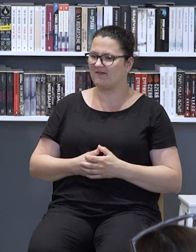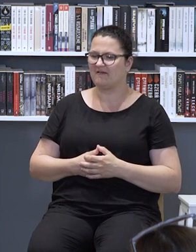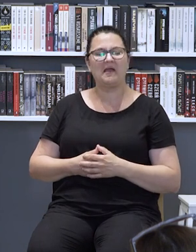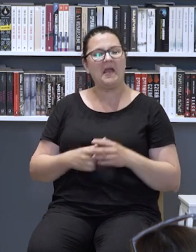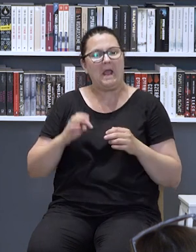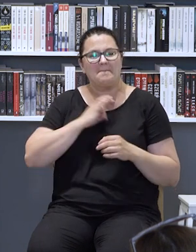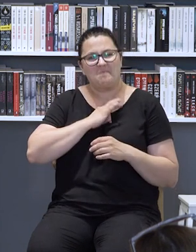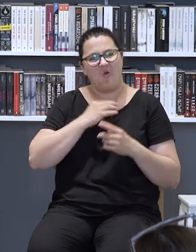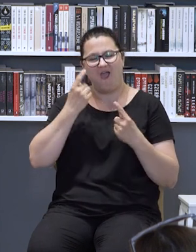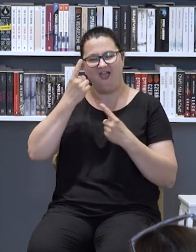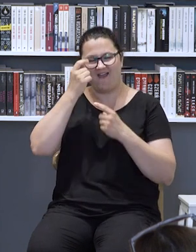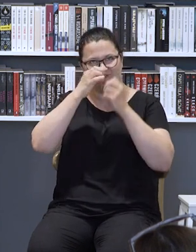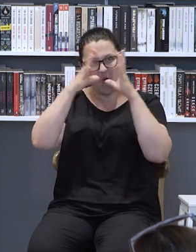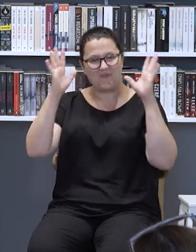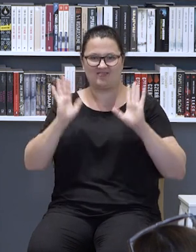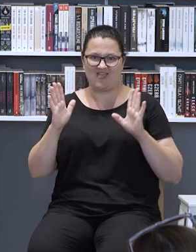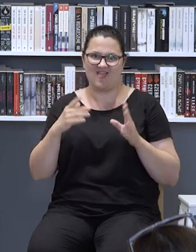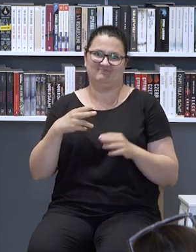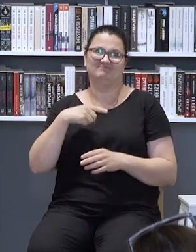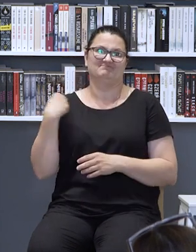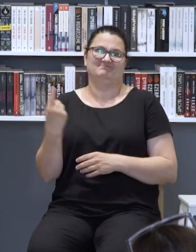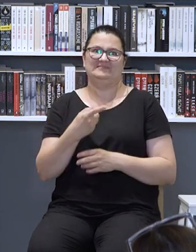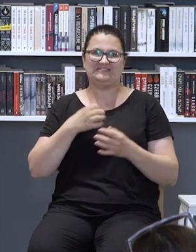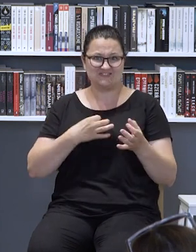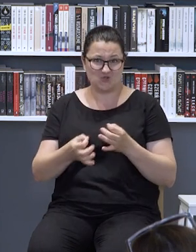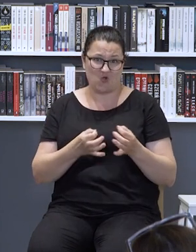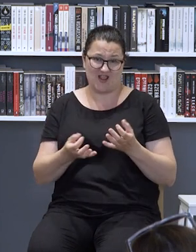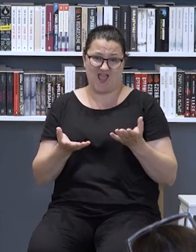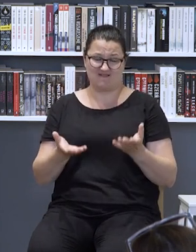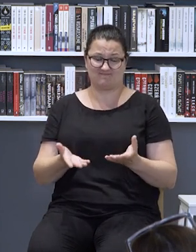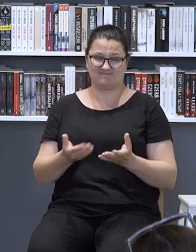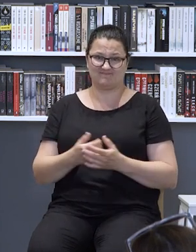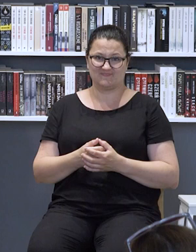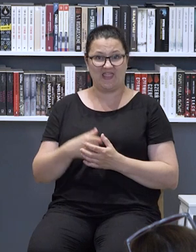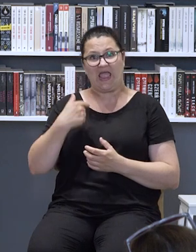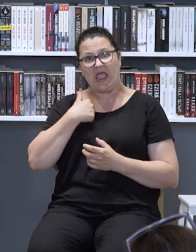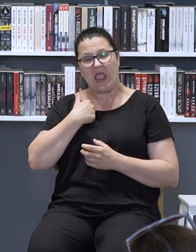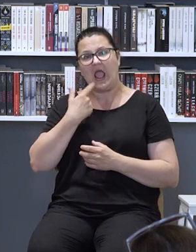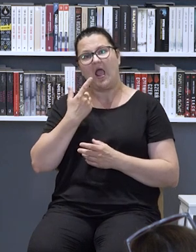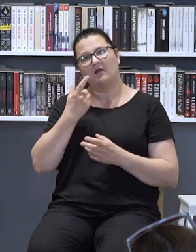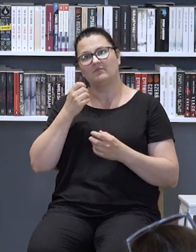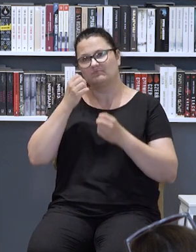moja wyobraźnia, tylko taka nasza historia. Ja sobie tego nie...